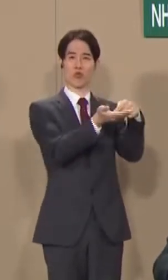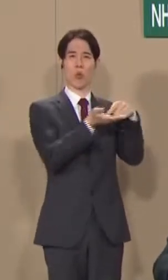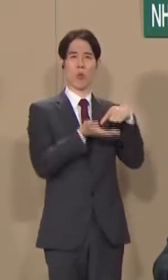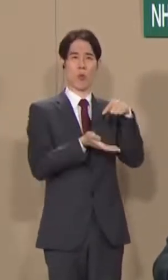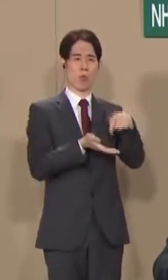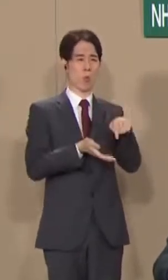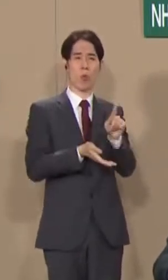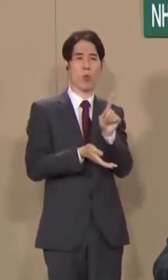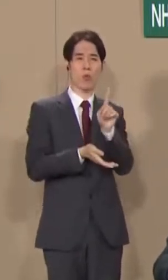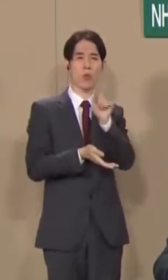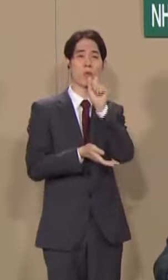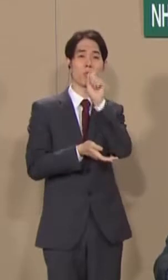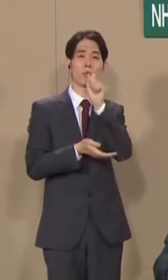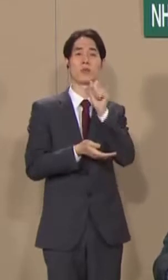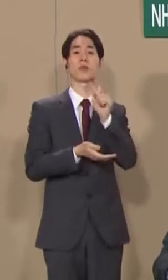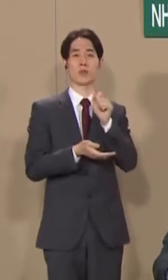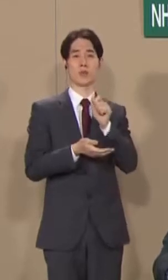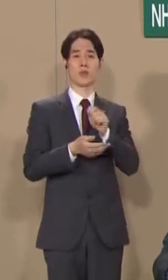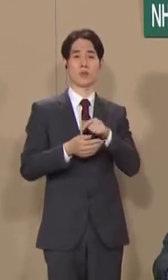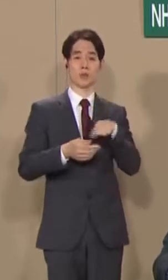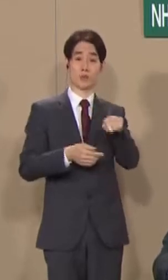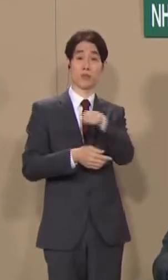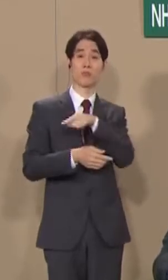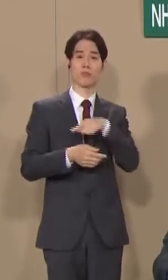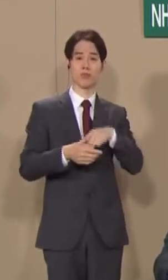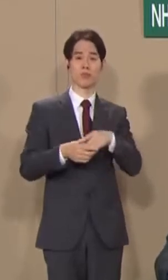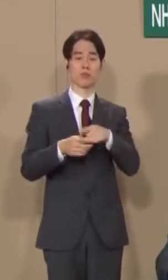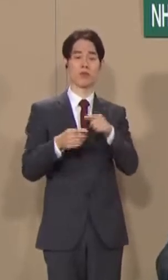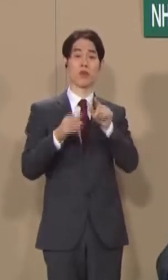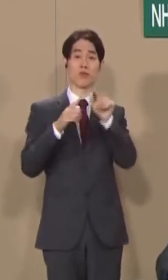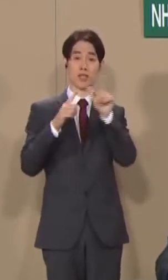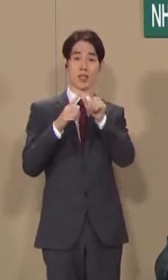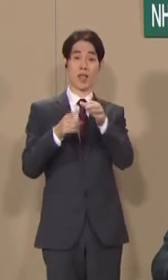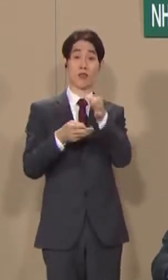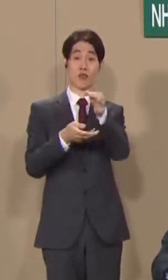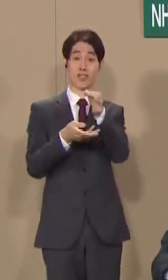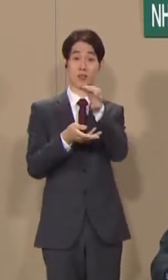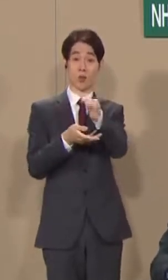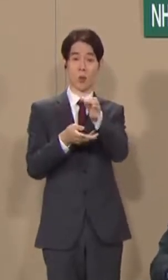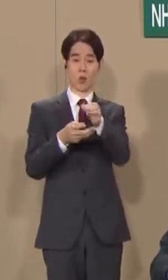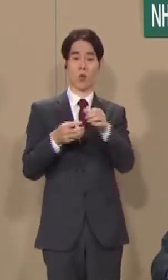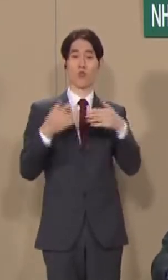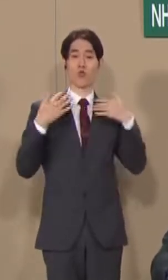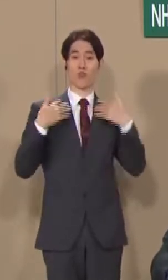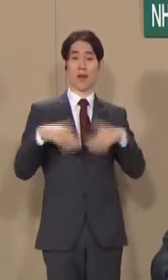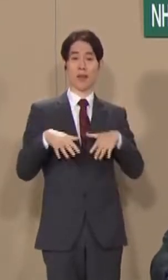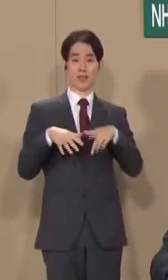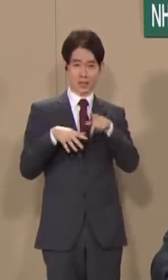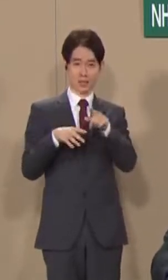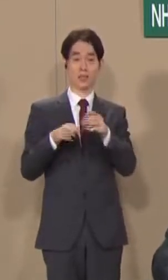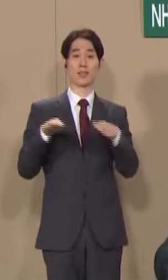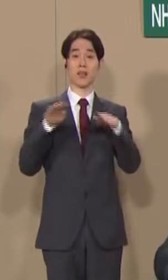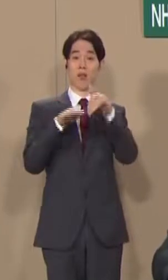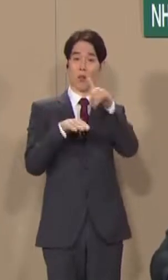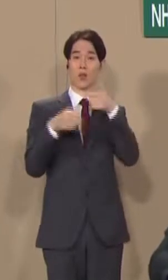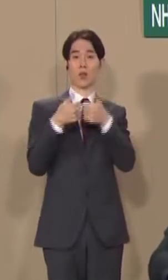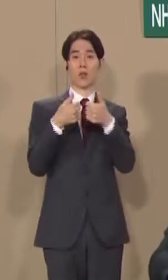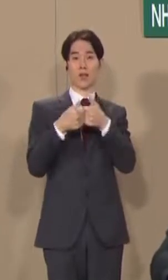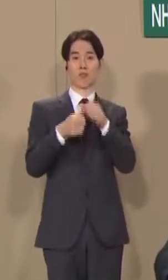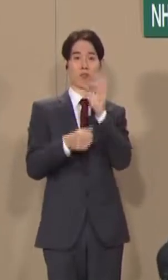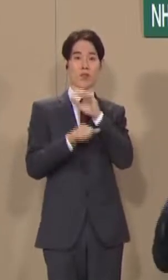たらいいのかわからないなど nhk 受信料不払いに関する相談を無料で受け付けております